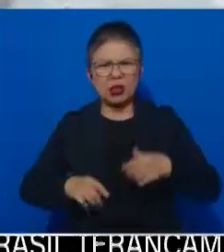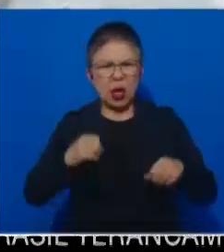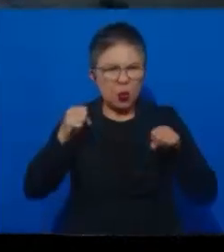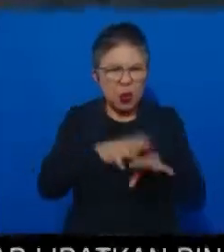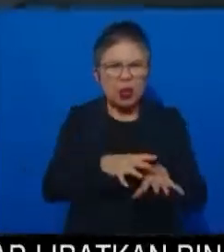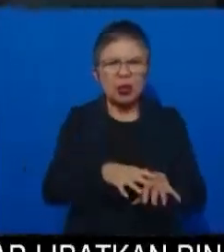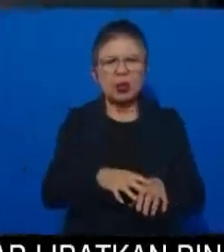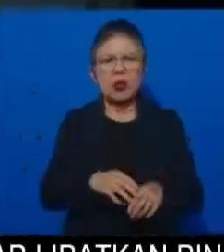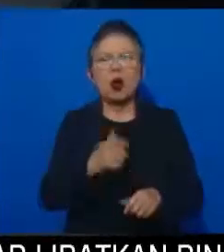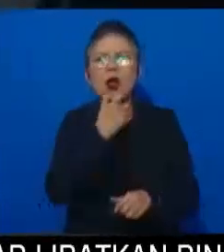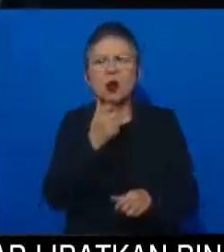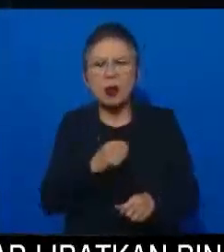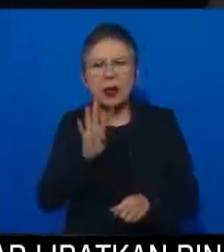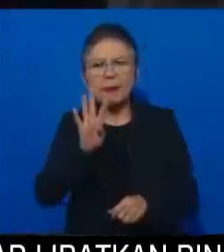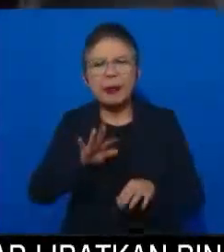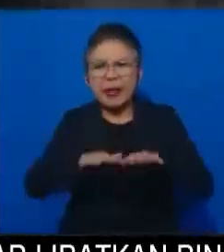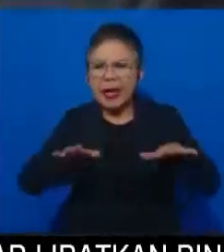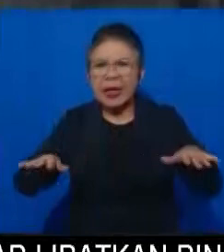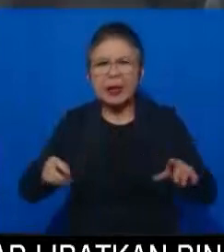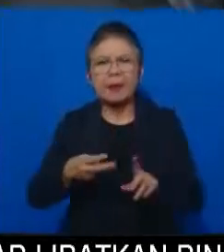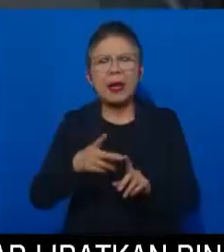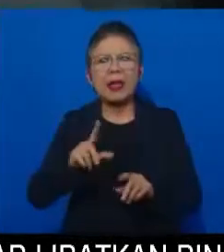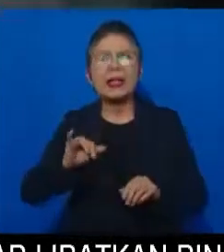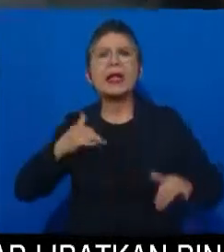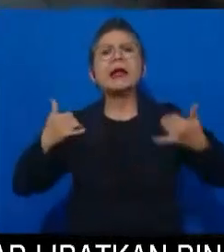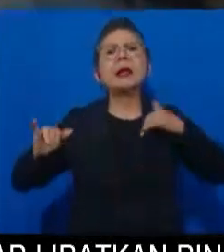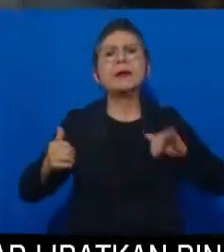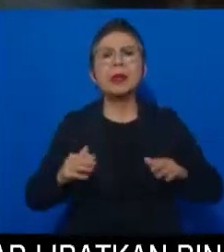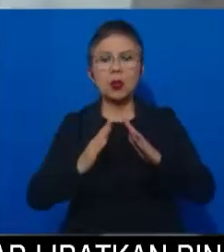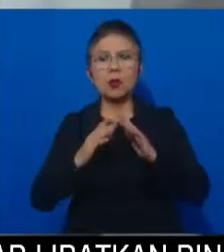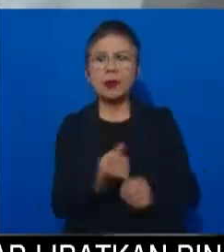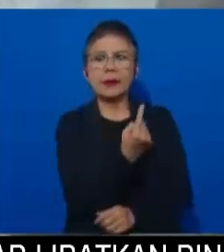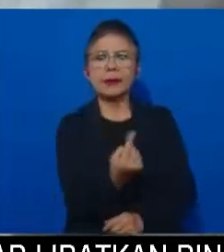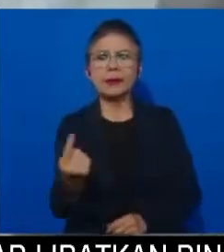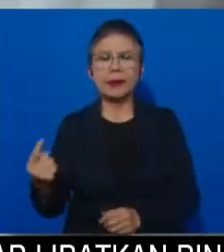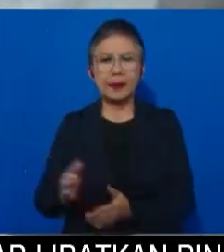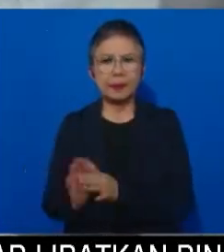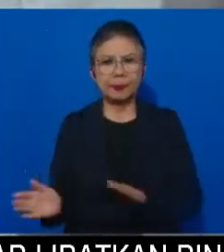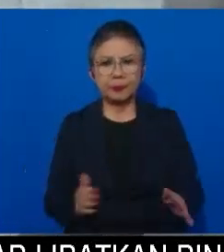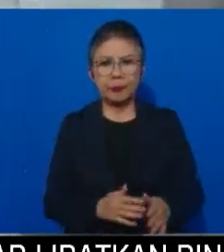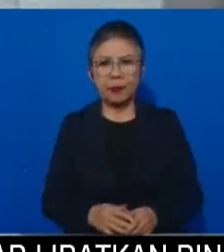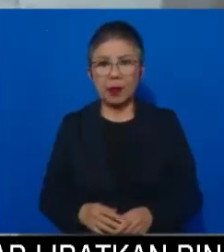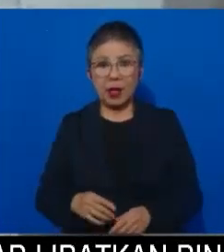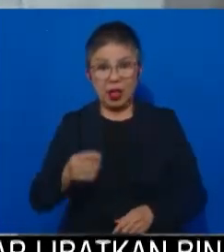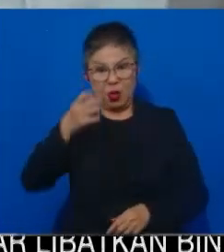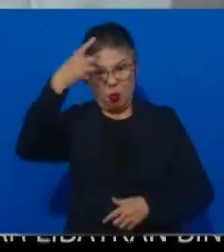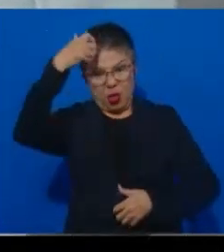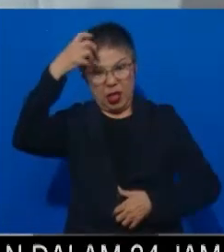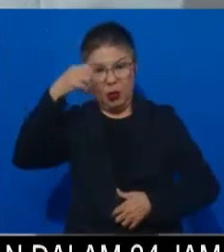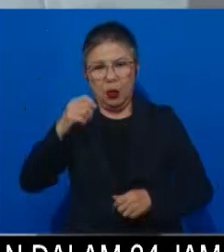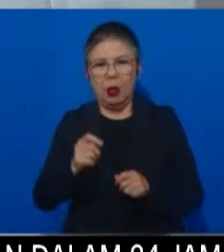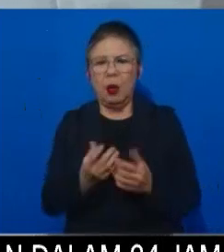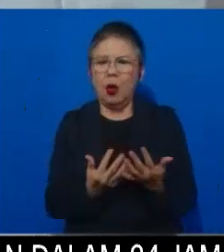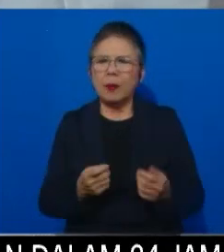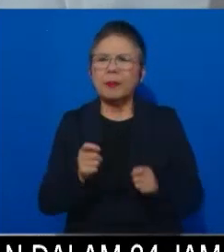seorang warga lansia dan 4 balita yang sedang bermain di halaman. Sebelumnya serangan monyet ekor panjang tersebut meresahkan